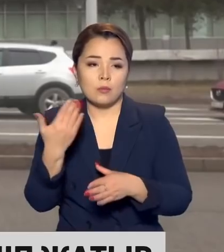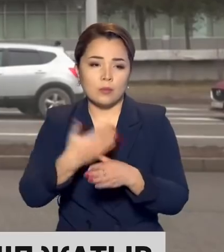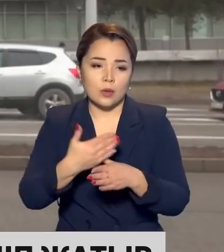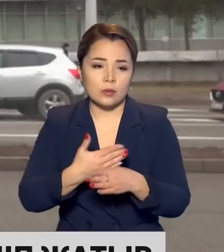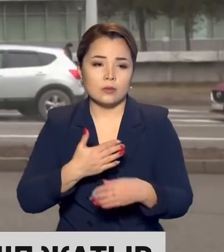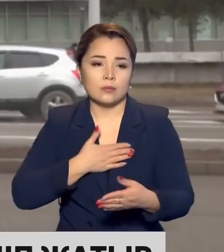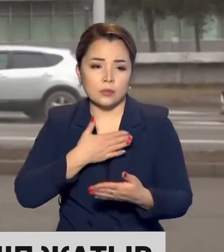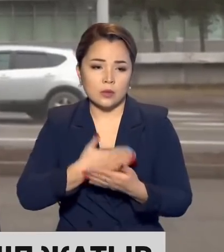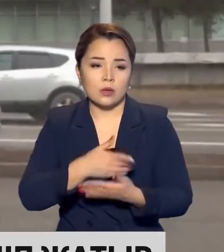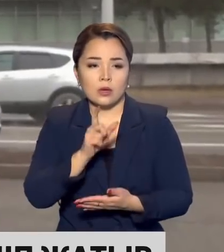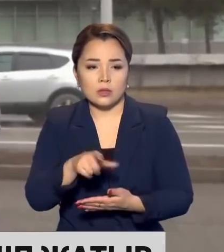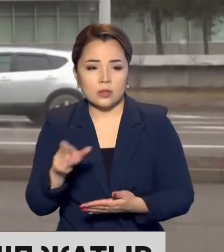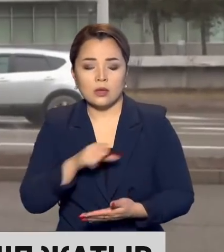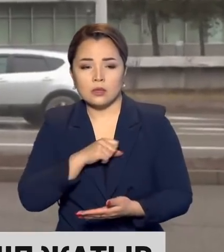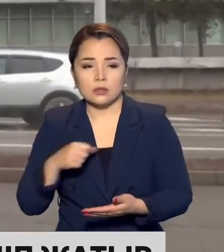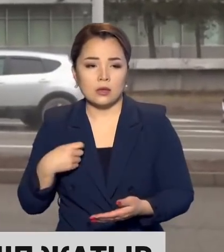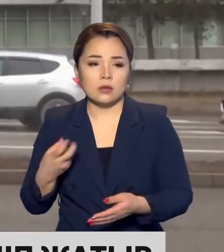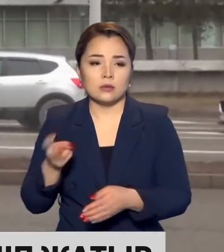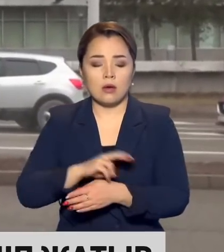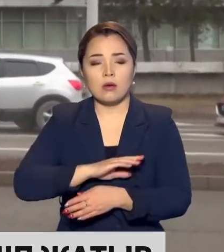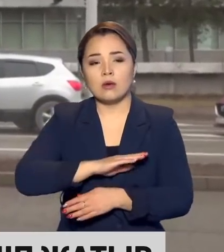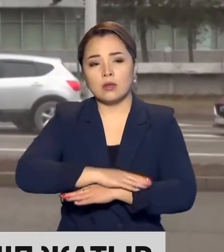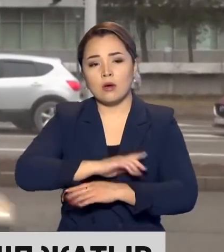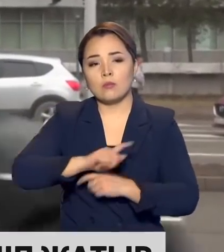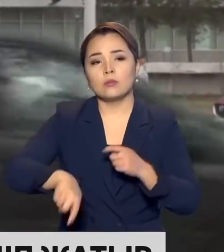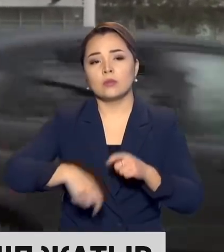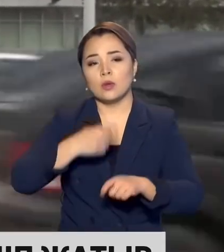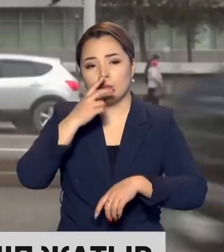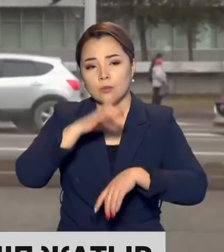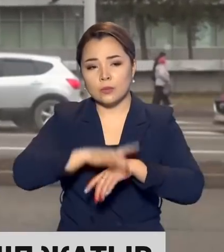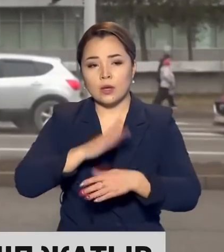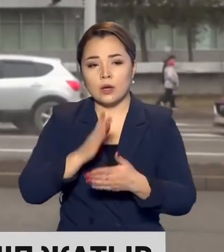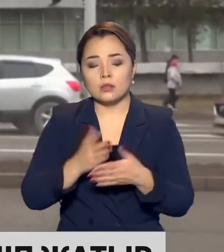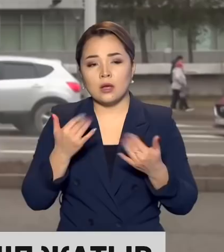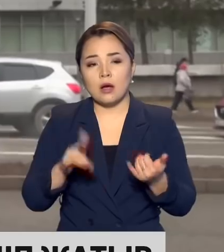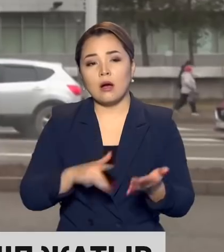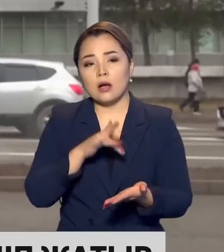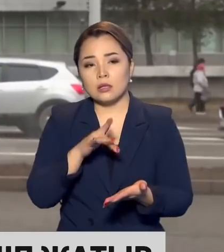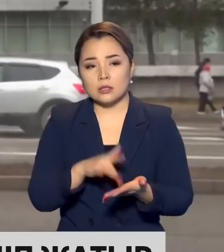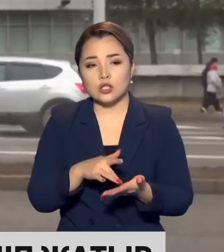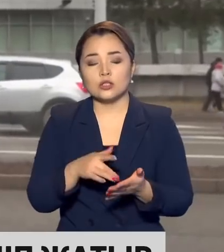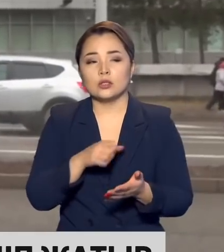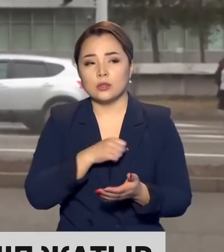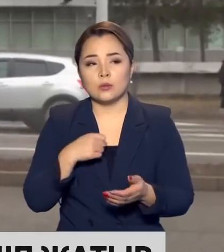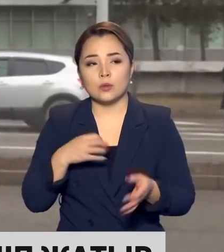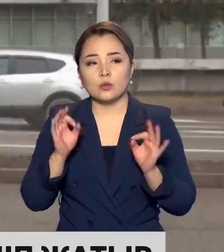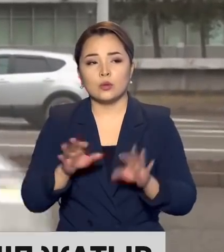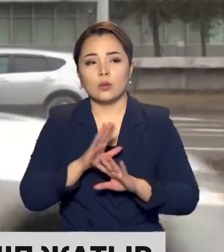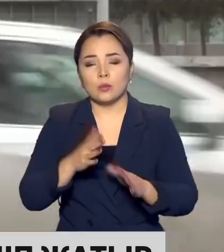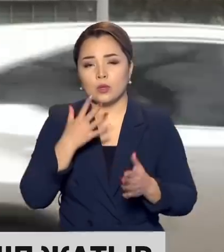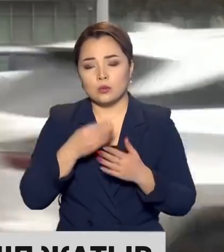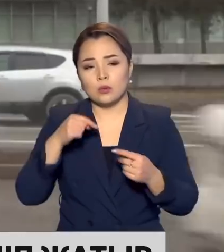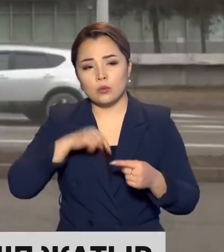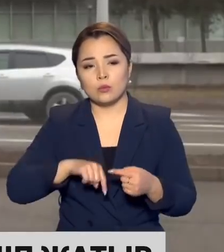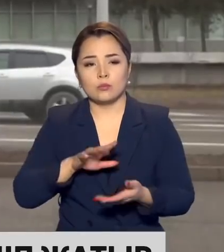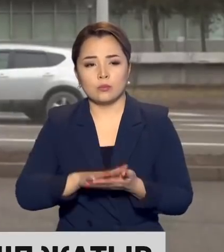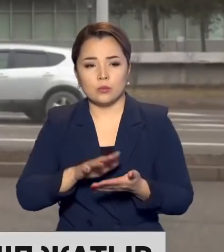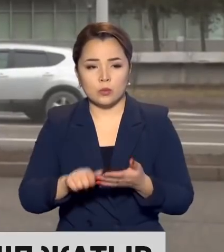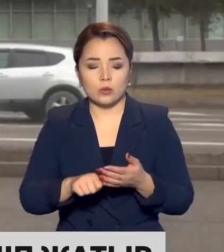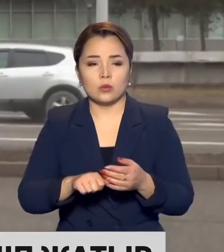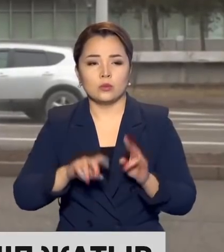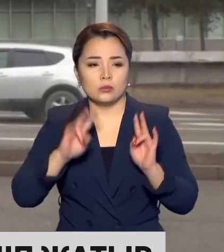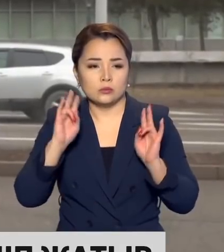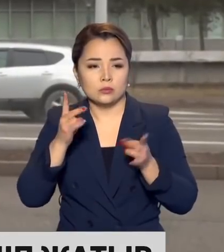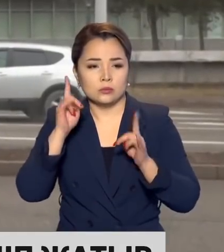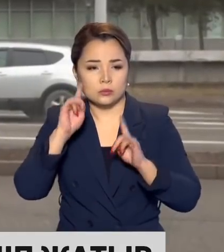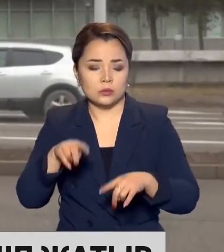Өйткені мынау қалада болып жатқан тәртіпсіздіктердің салдарынан қаламыз сондай бір дұрыс емес күйге түскендей болды. Сондықтан кішкене де болса